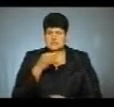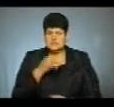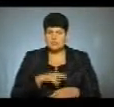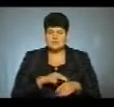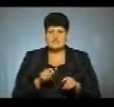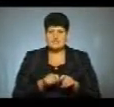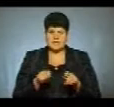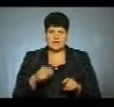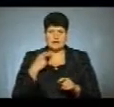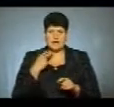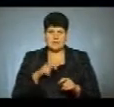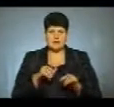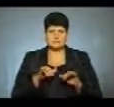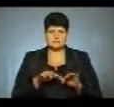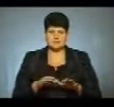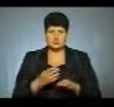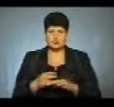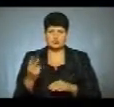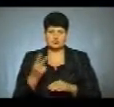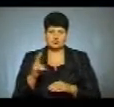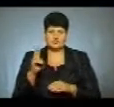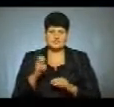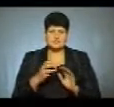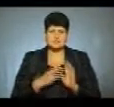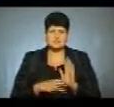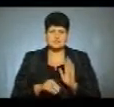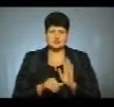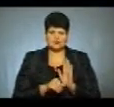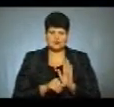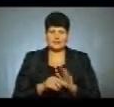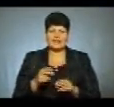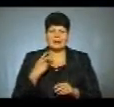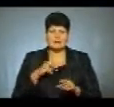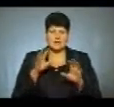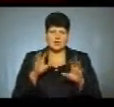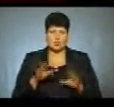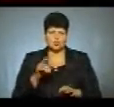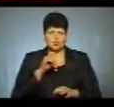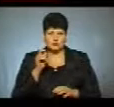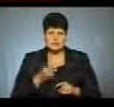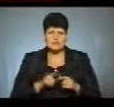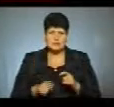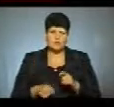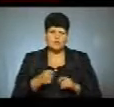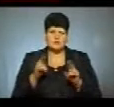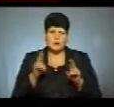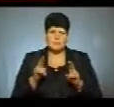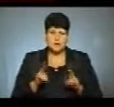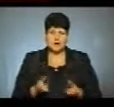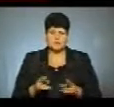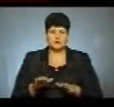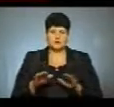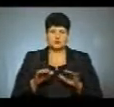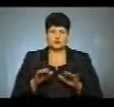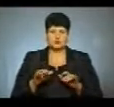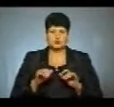відкрили кримінальне провадження за частиною 2 статті 286 Кримінального кодексу України. Це порушення правил безпеки дорожнього